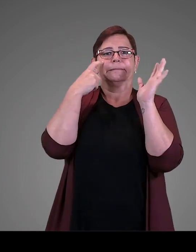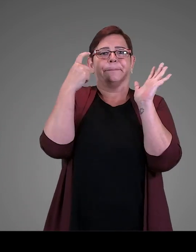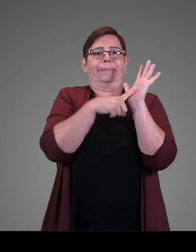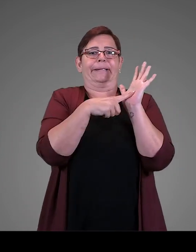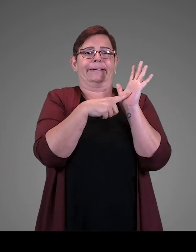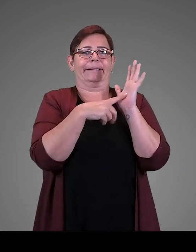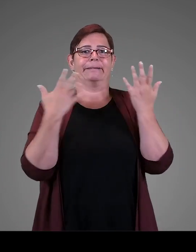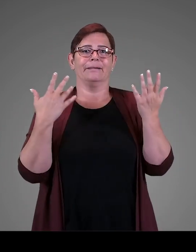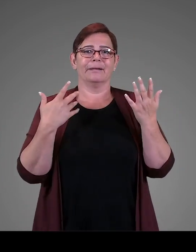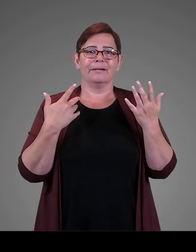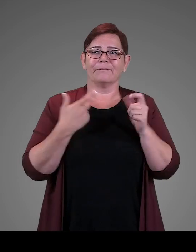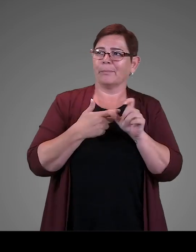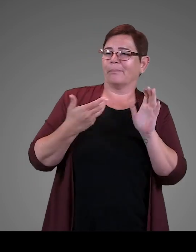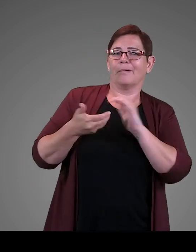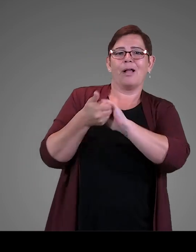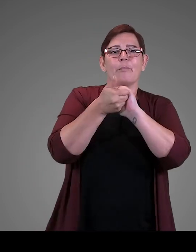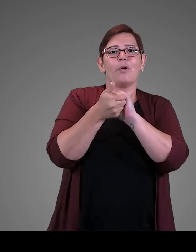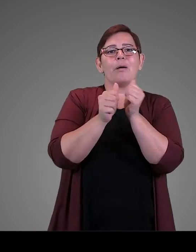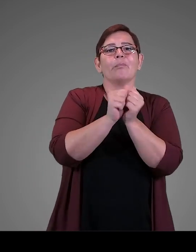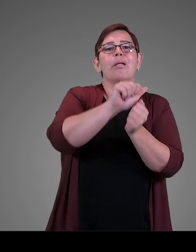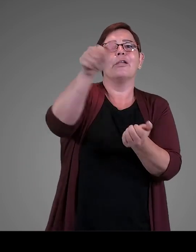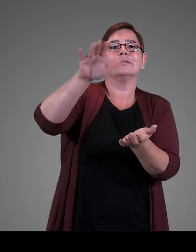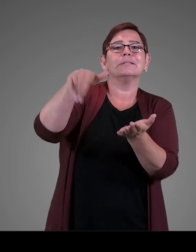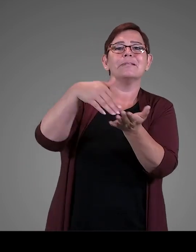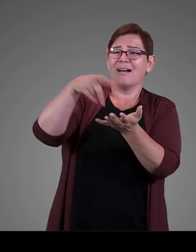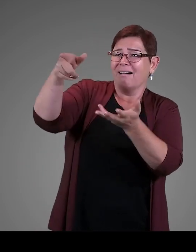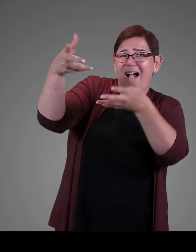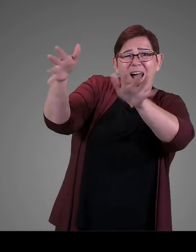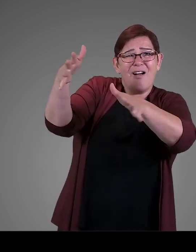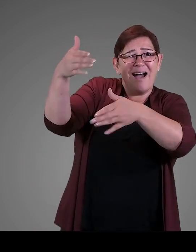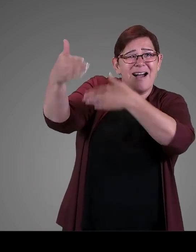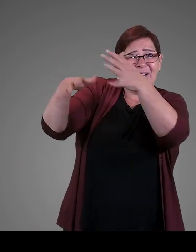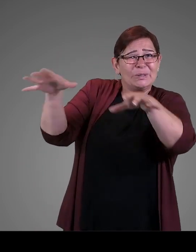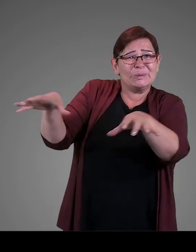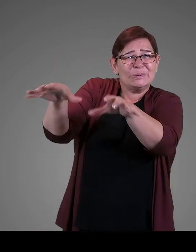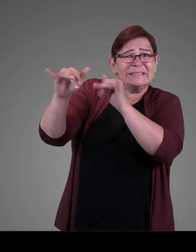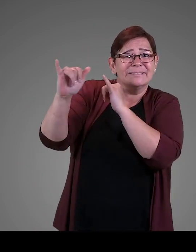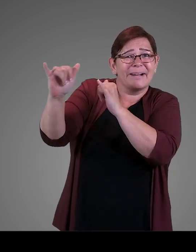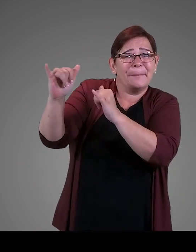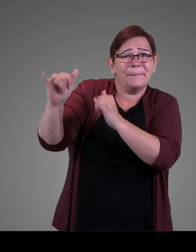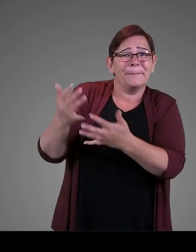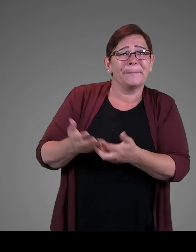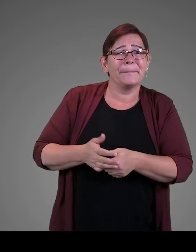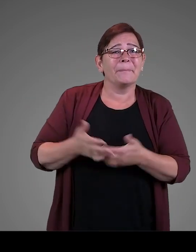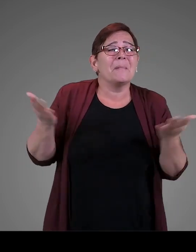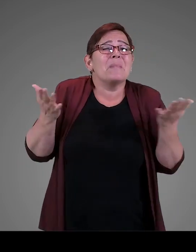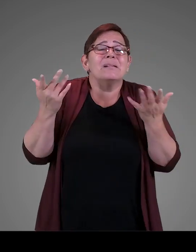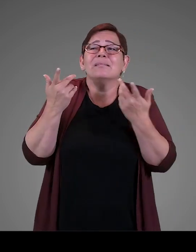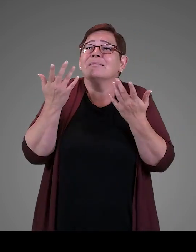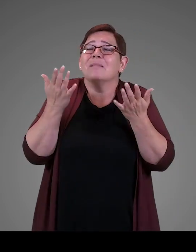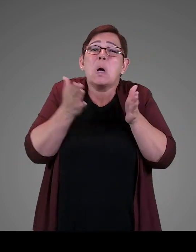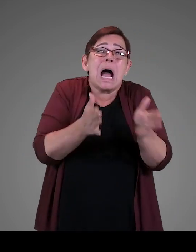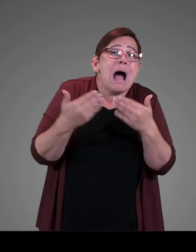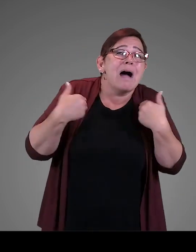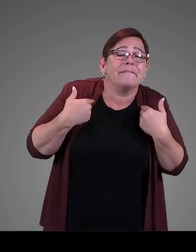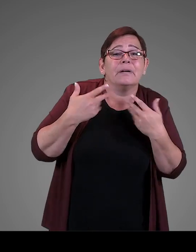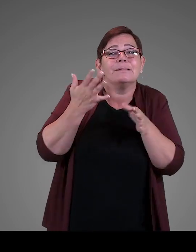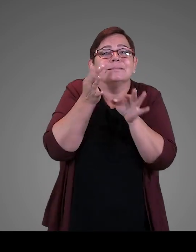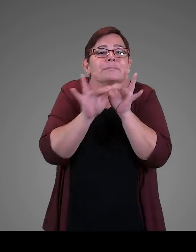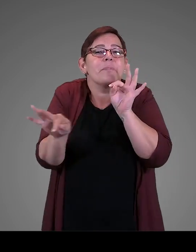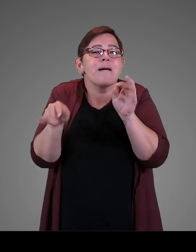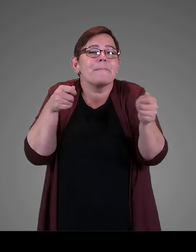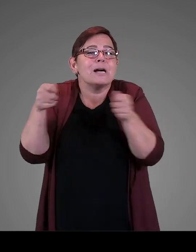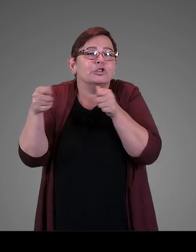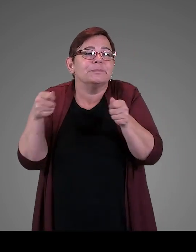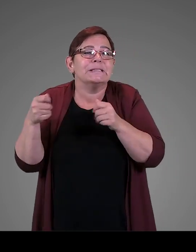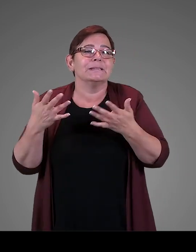visibilité, à collaborer avec un autre centre qui fait la même chose que nous. C'est un peu ça que je veux dire. Il y a peut-être une manière de simplifier la